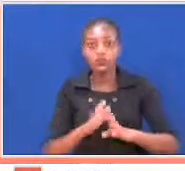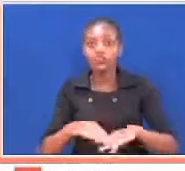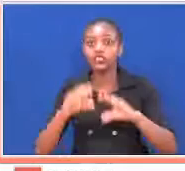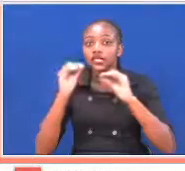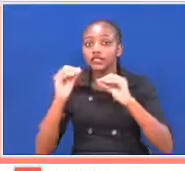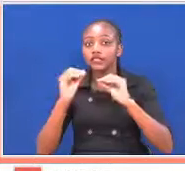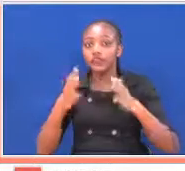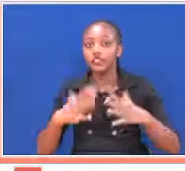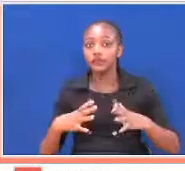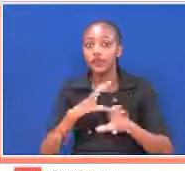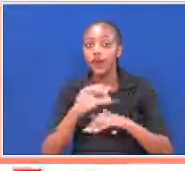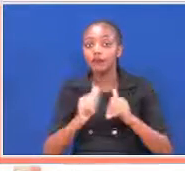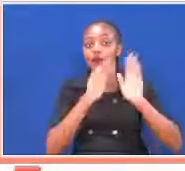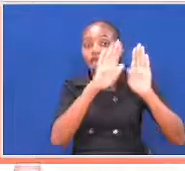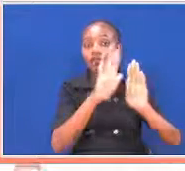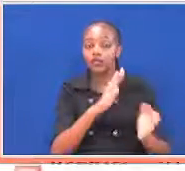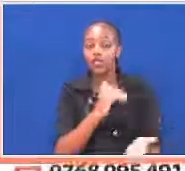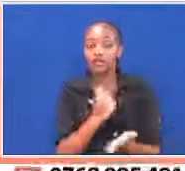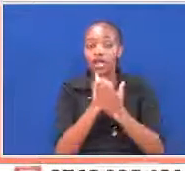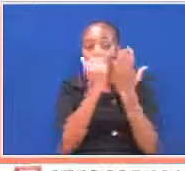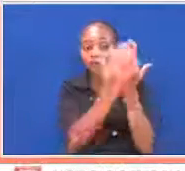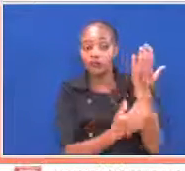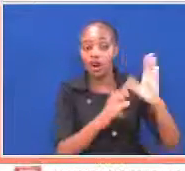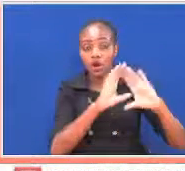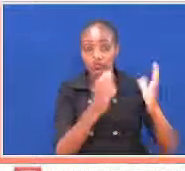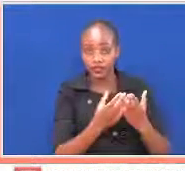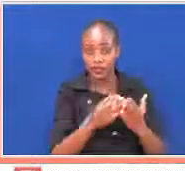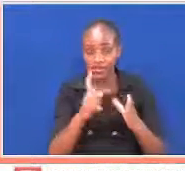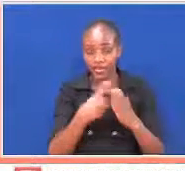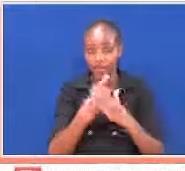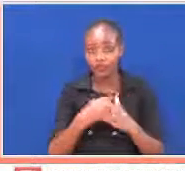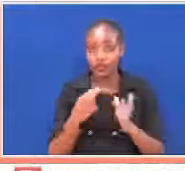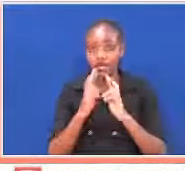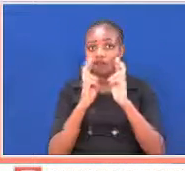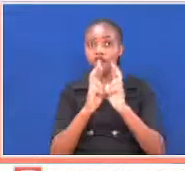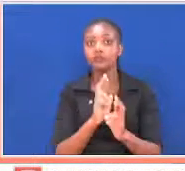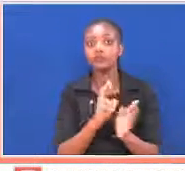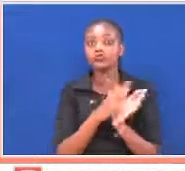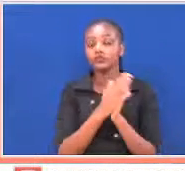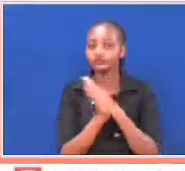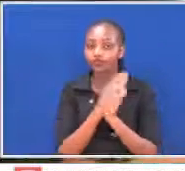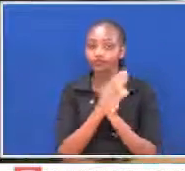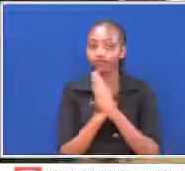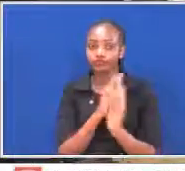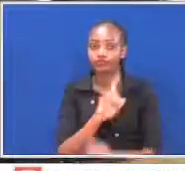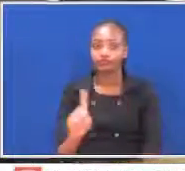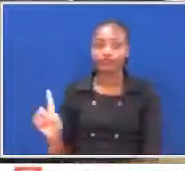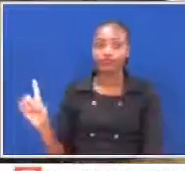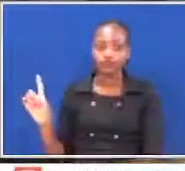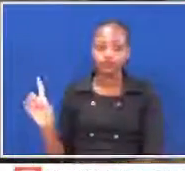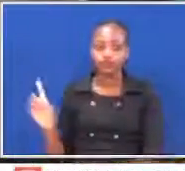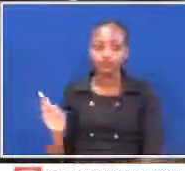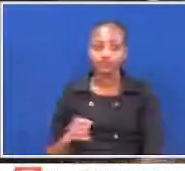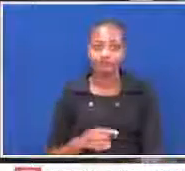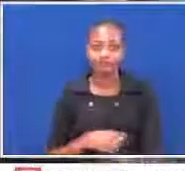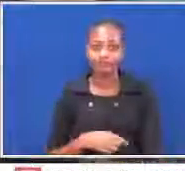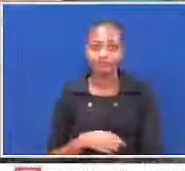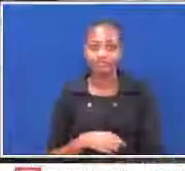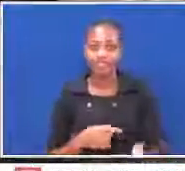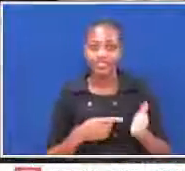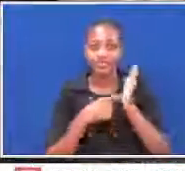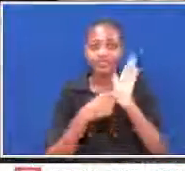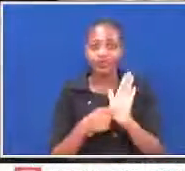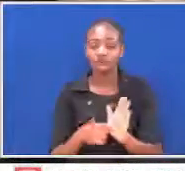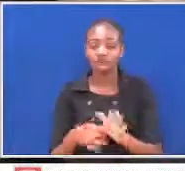wenyeji umuhimu wa kusaidia wasiojiweza, kama anavyoarifu Calvin Chitwa. Kama ishara ya kuonyesha umoja